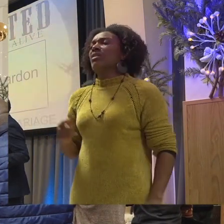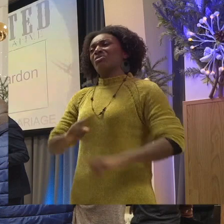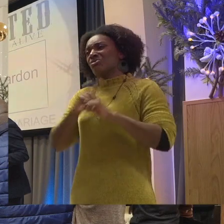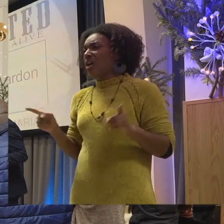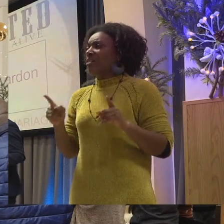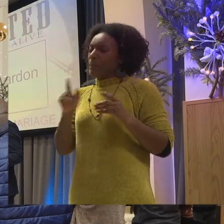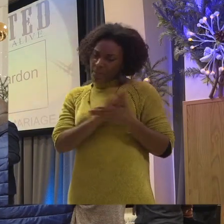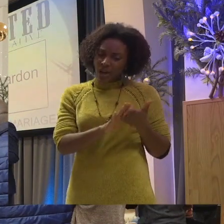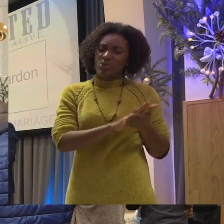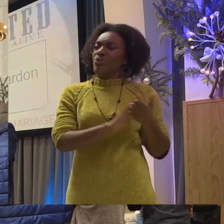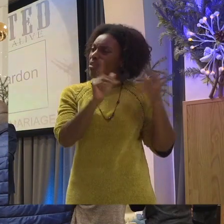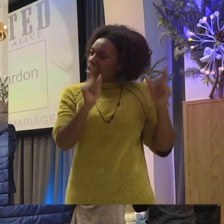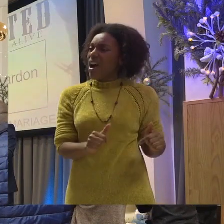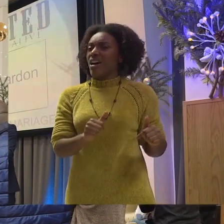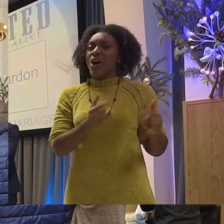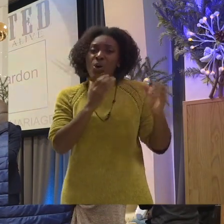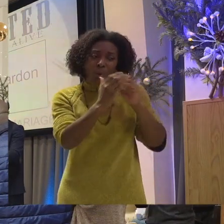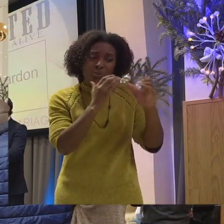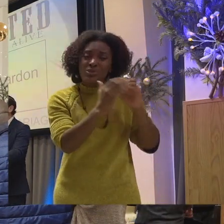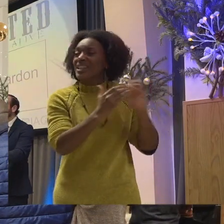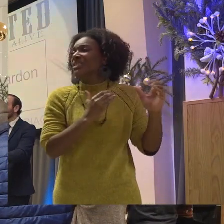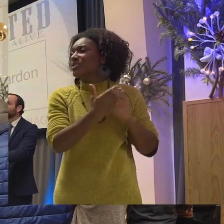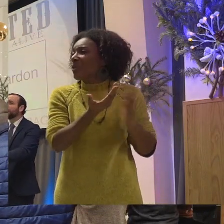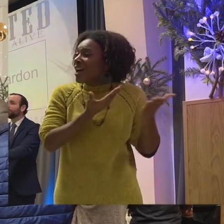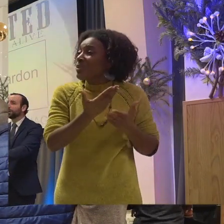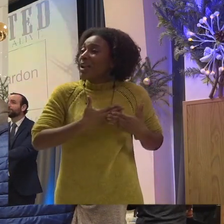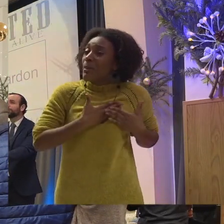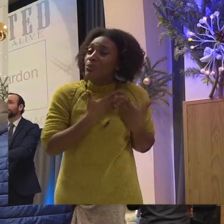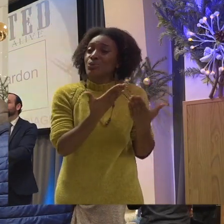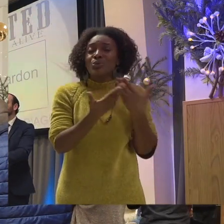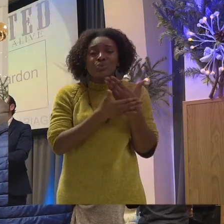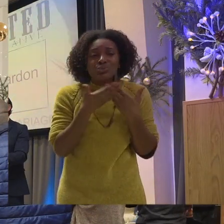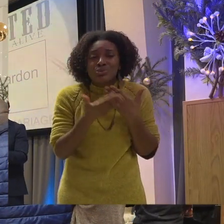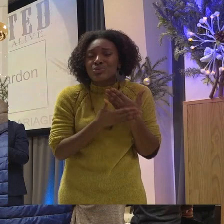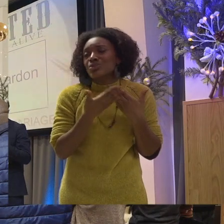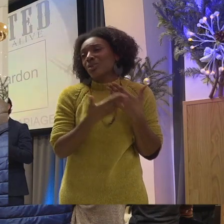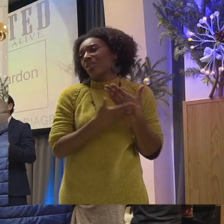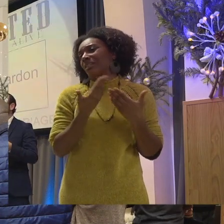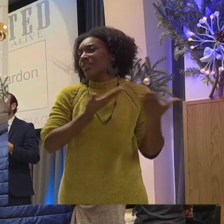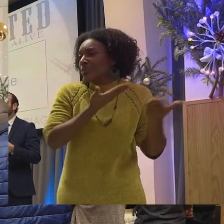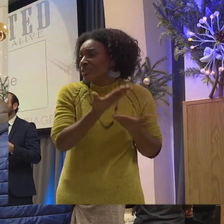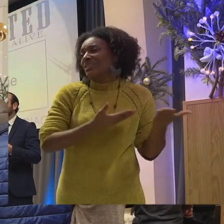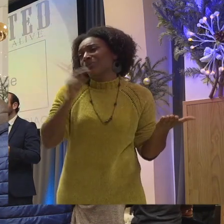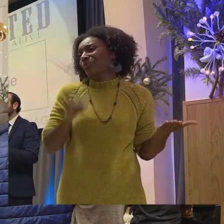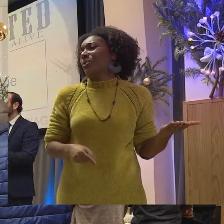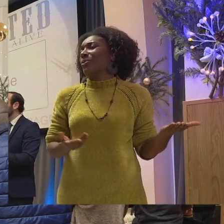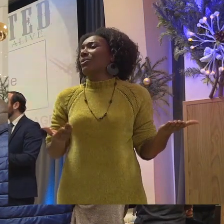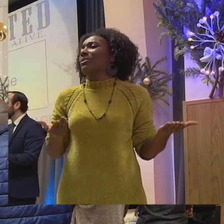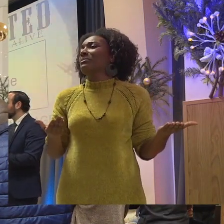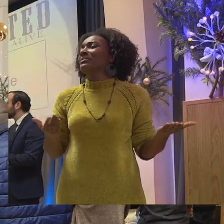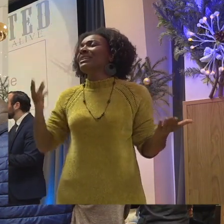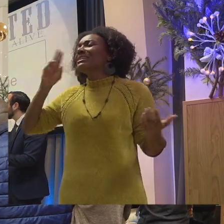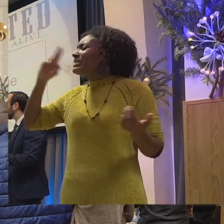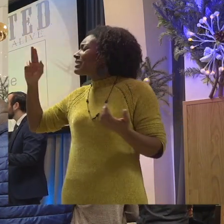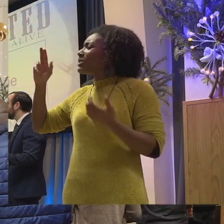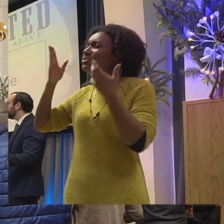Seigneur Jésus. Qu'il y ait de la communication, de la transparence, de l'amour, de la douceur et du pardon, alléluia. Je te loue pour toutes ces choses, Seigneur.